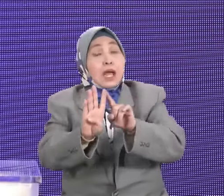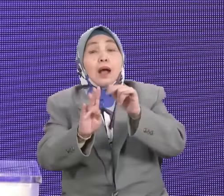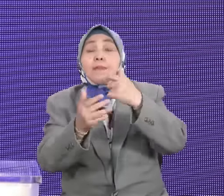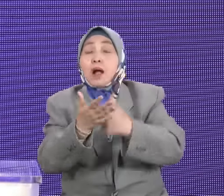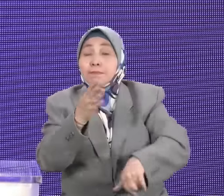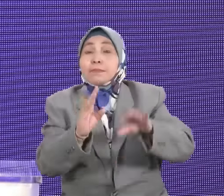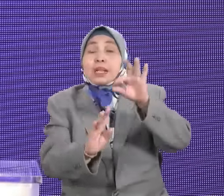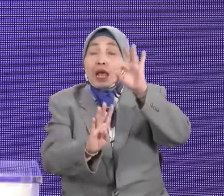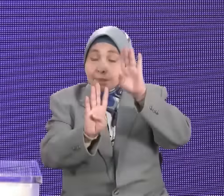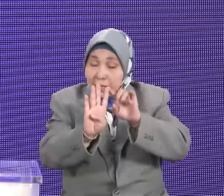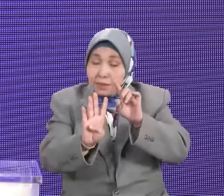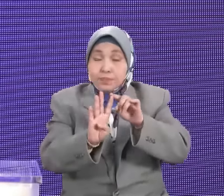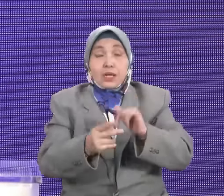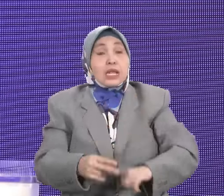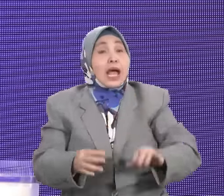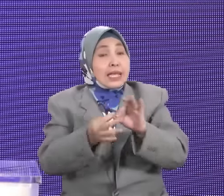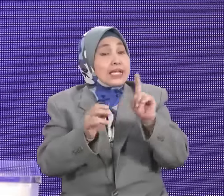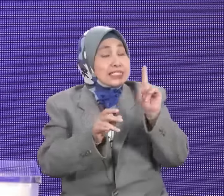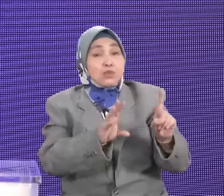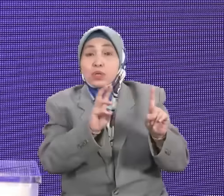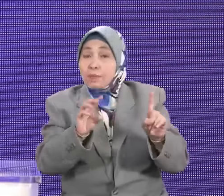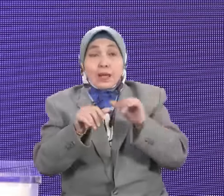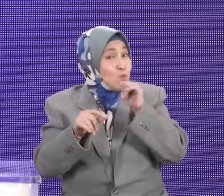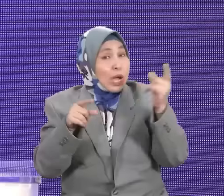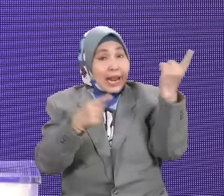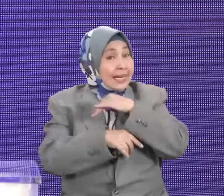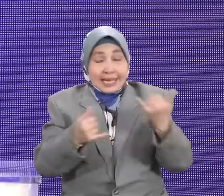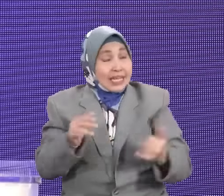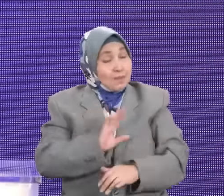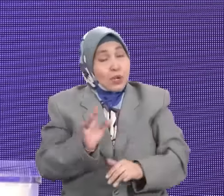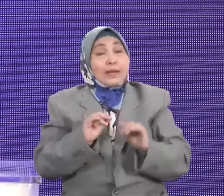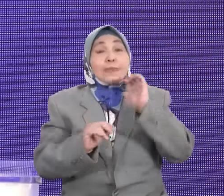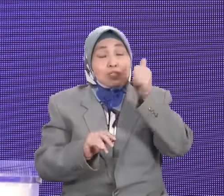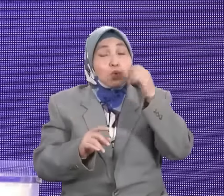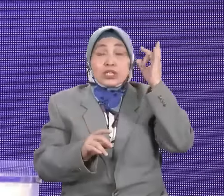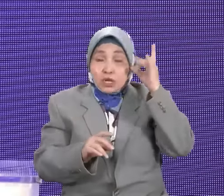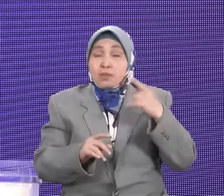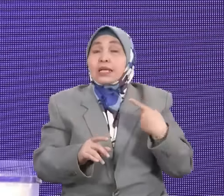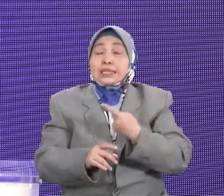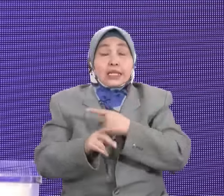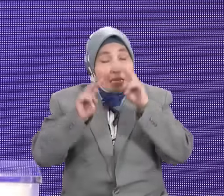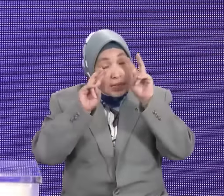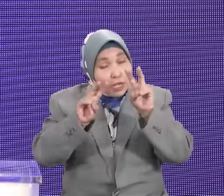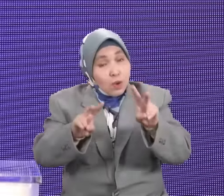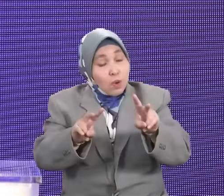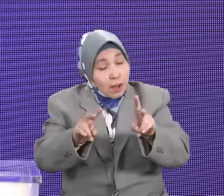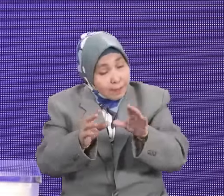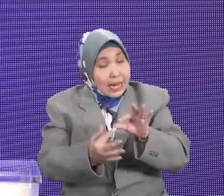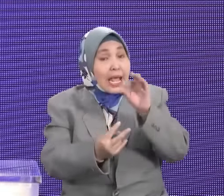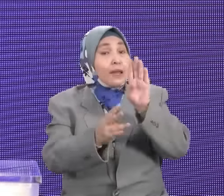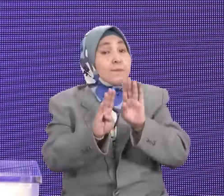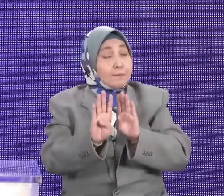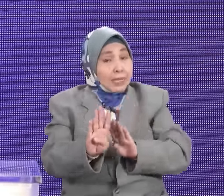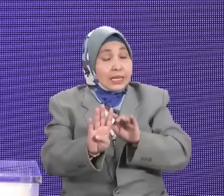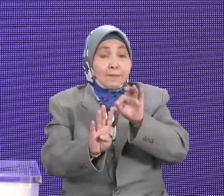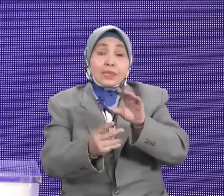Barbie inilah yang kita akan tengok pada ayat 160 tapi bukan hari ini misalnya hari besok kita akan tengok jadi pilihan Bi Ini yang tonton